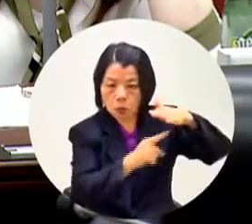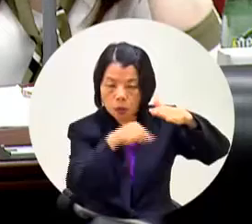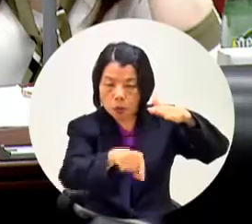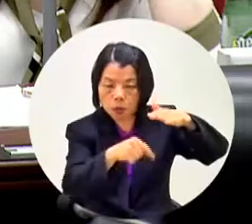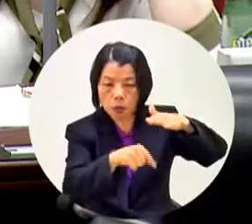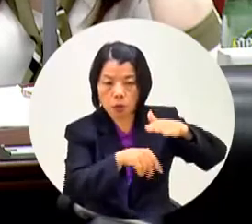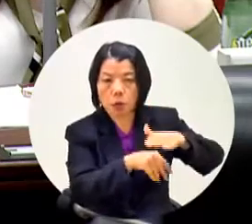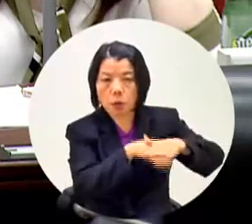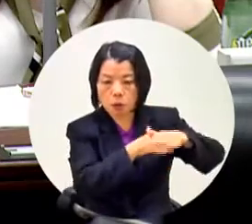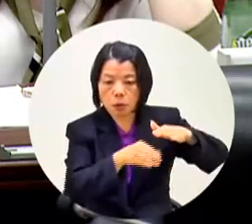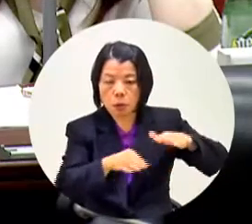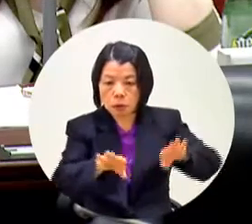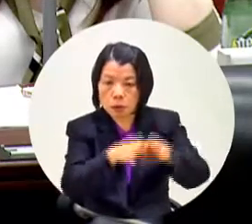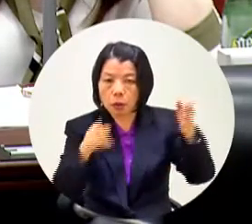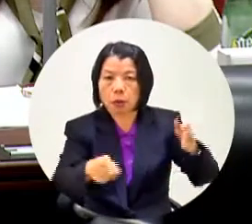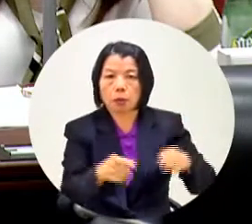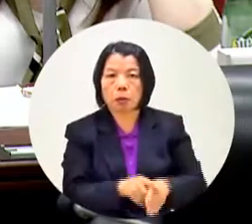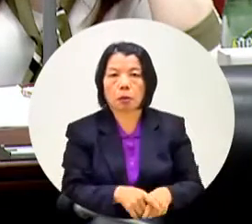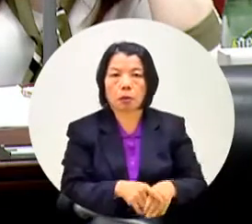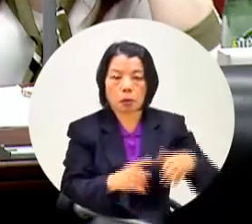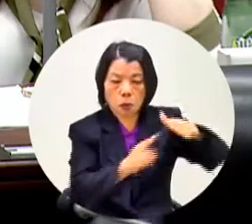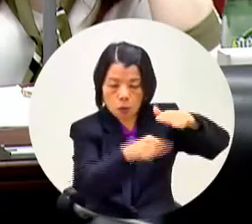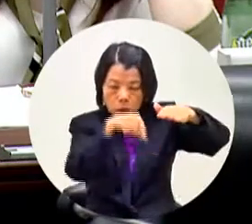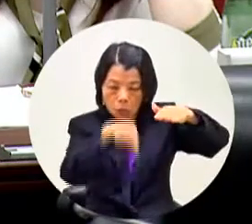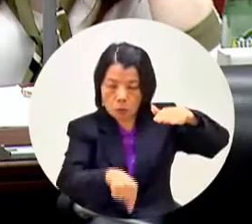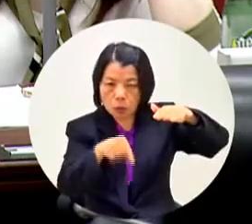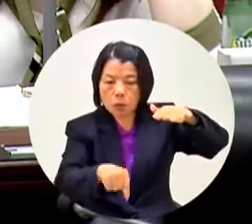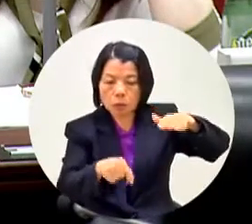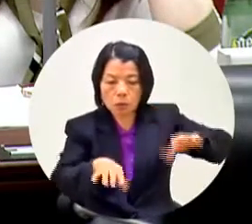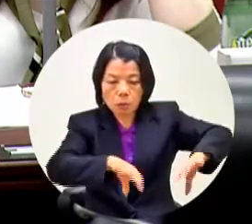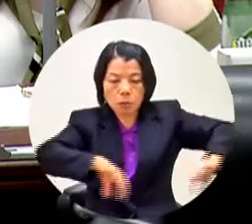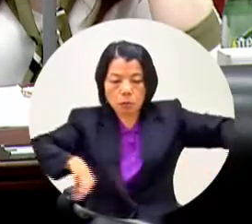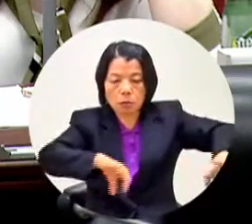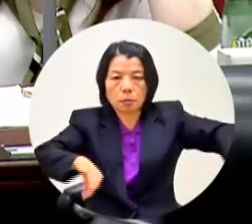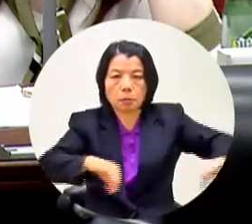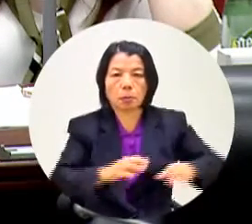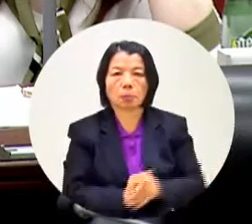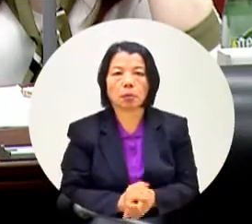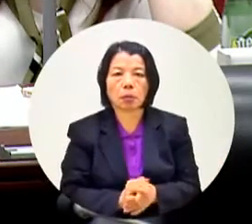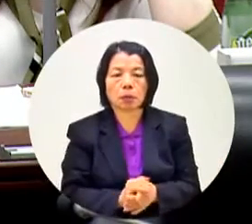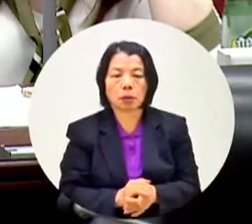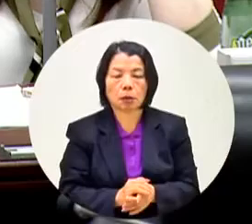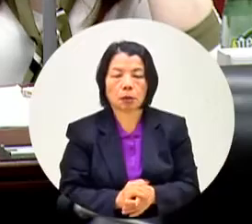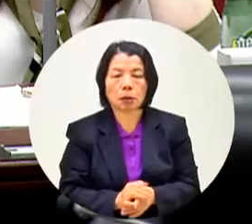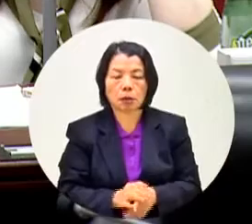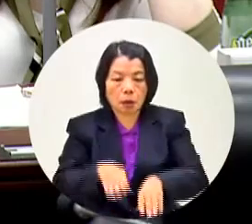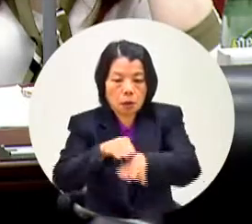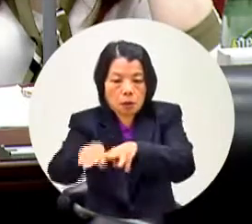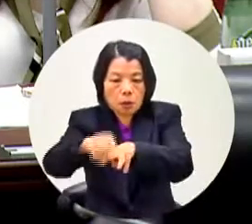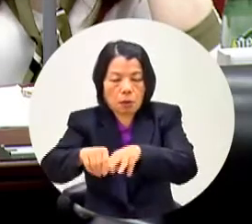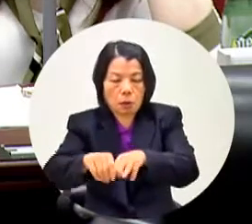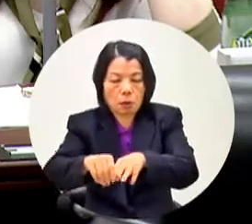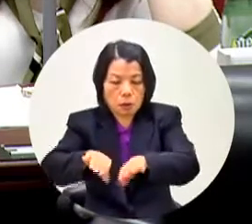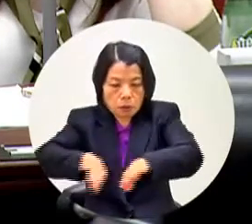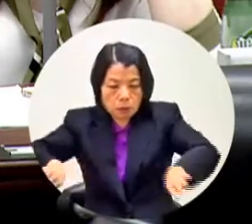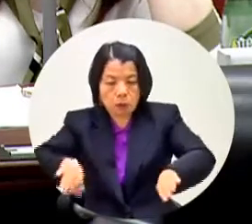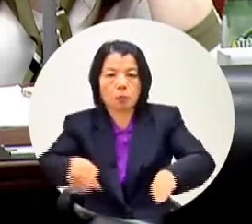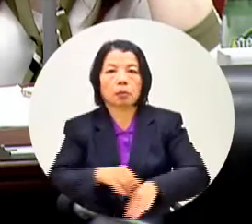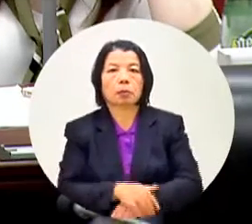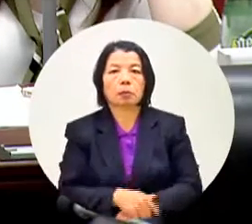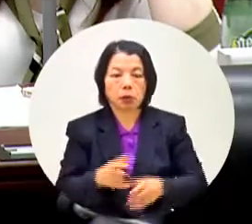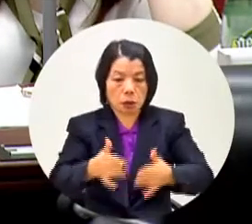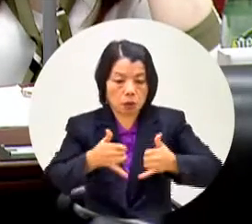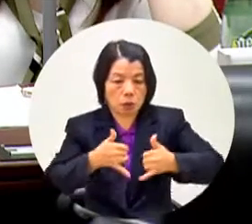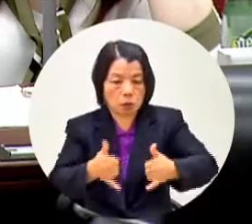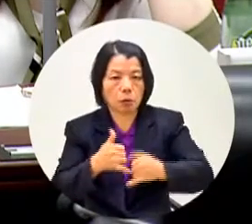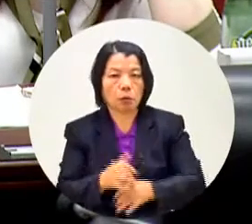冈山第二大庄交流道也没有办法解决这个问题，将来问题还是又存在。好，桥头科学园区的设置怎么办？所以本